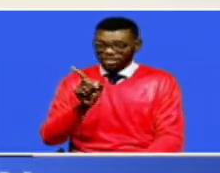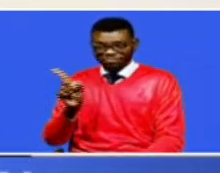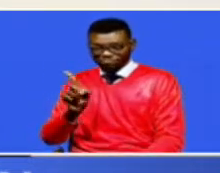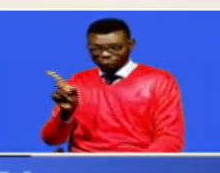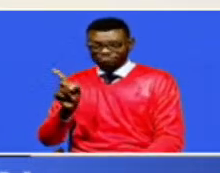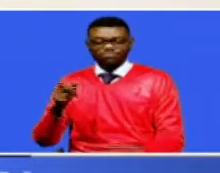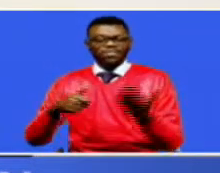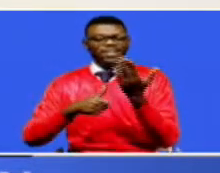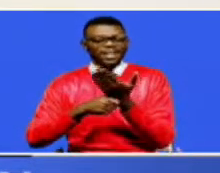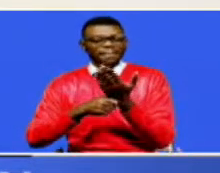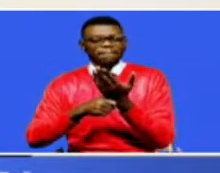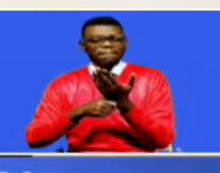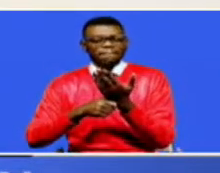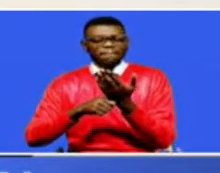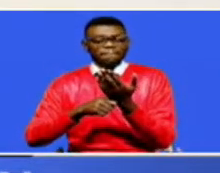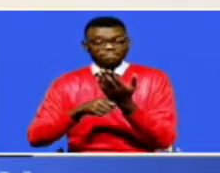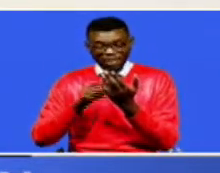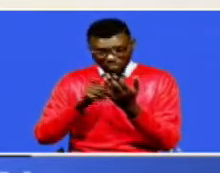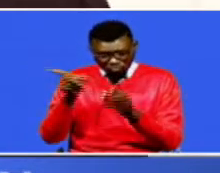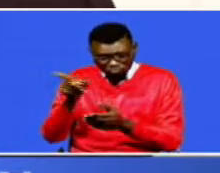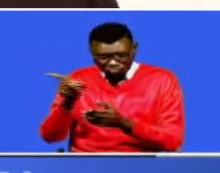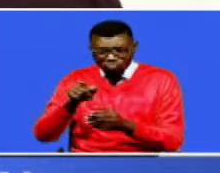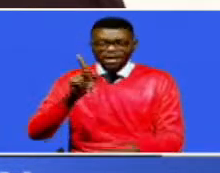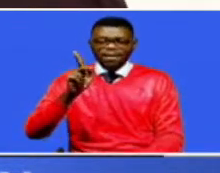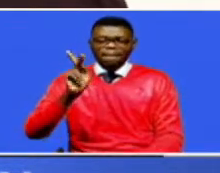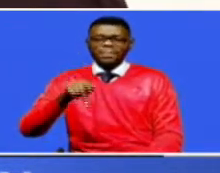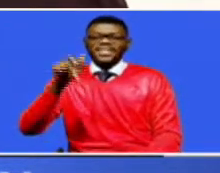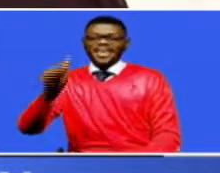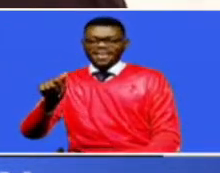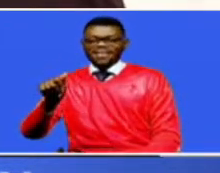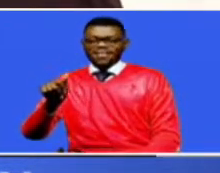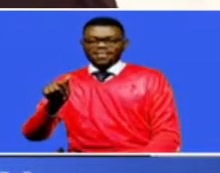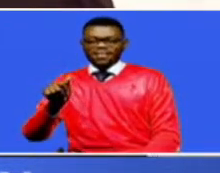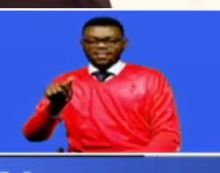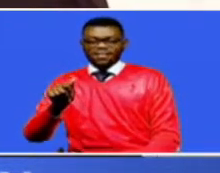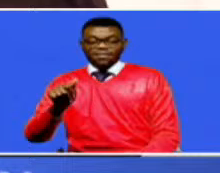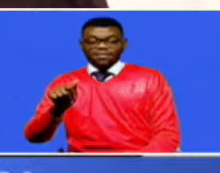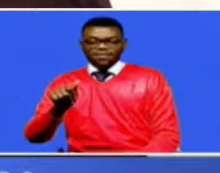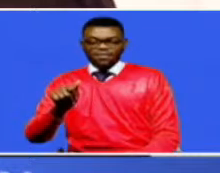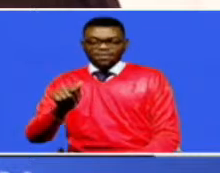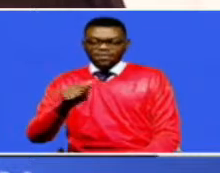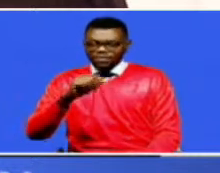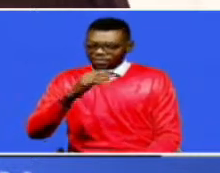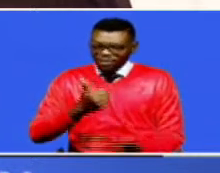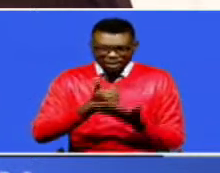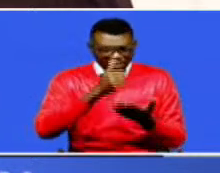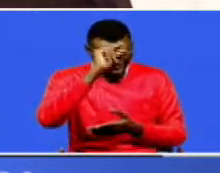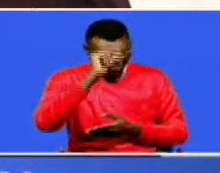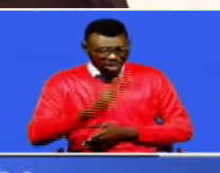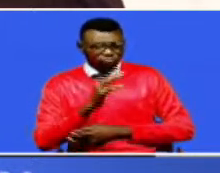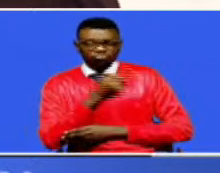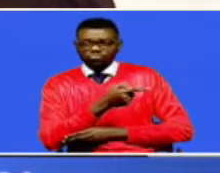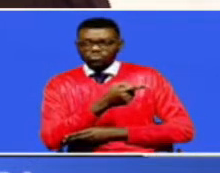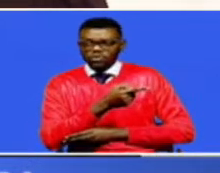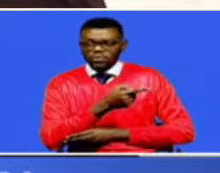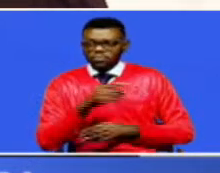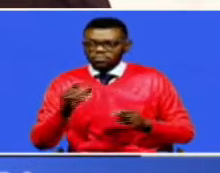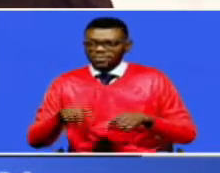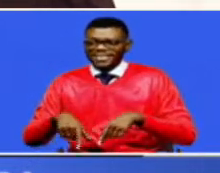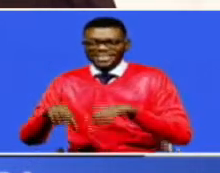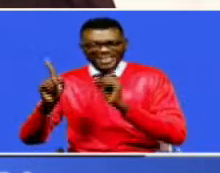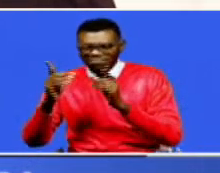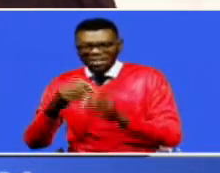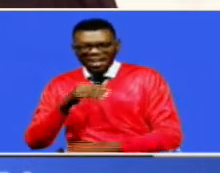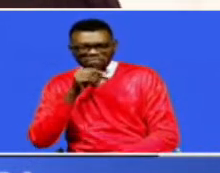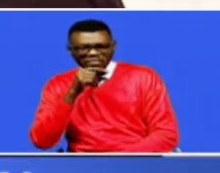Oyamo ambaye alikuwa msaidizi wa Okoth Obado. Michael Juma Oyamo is excluded as the